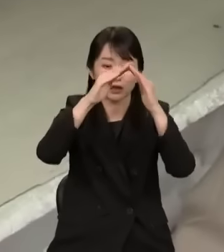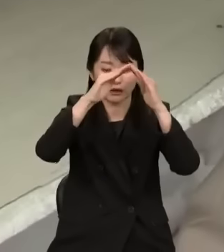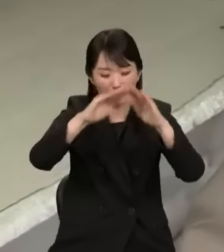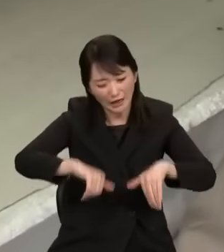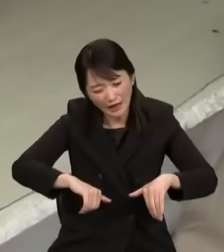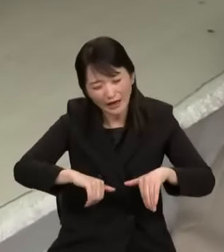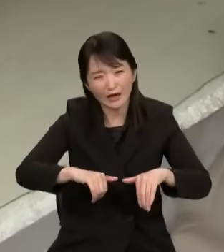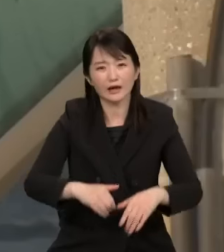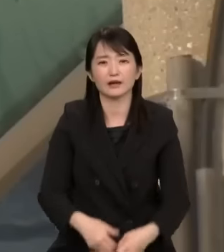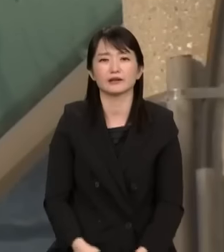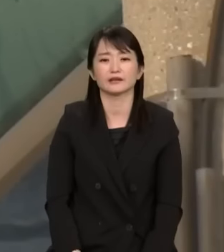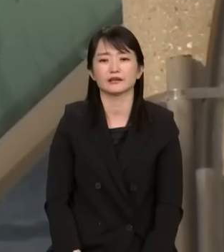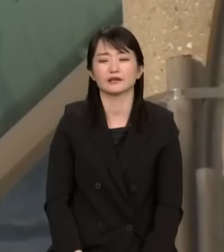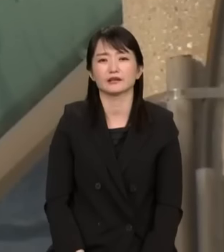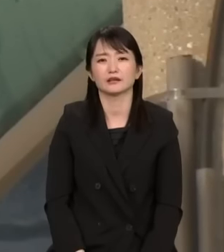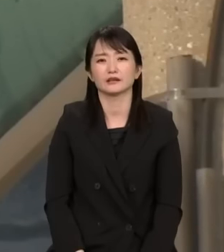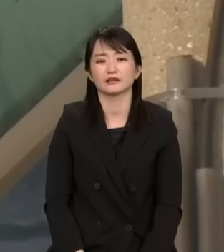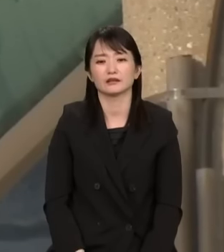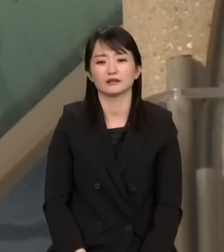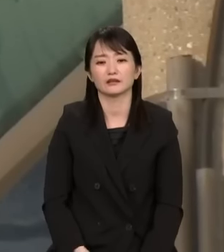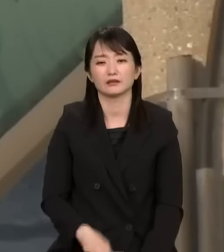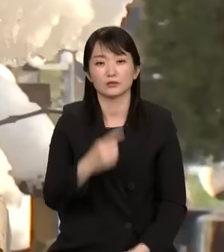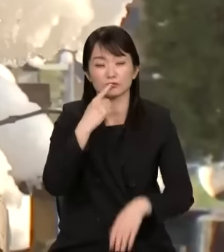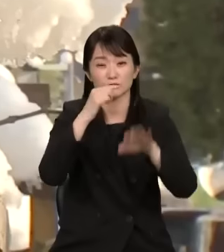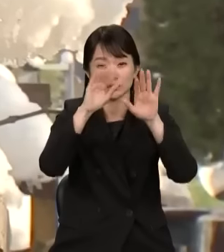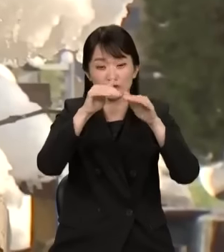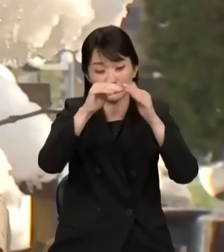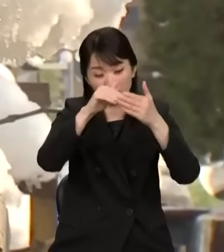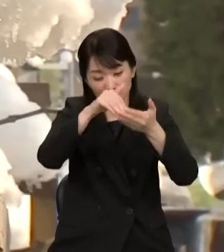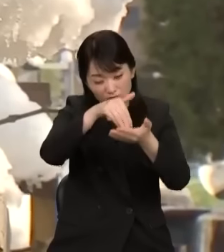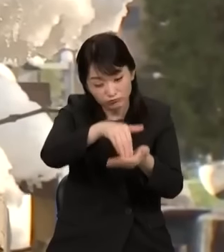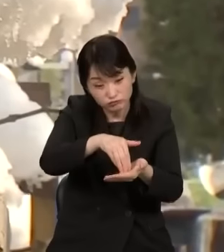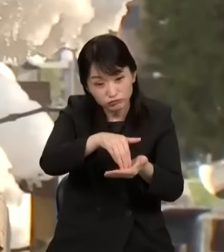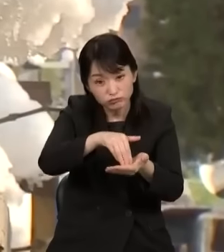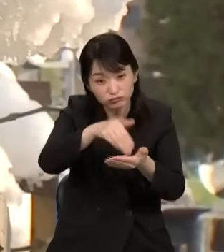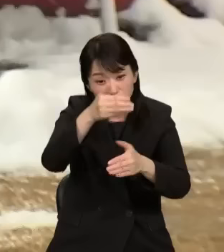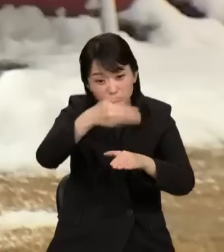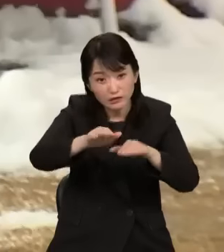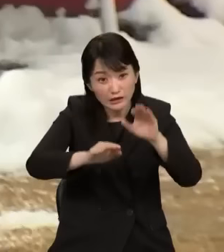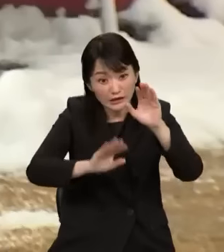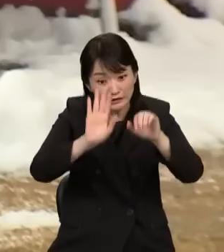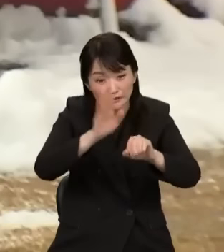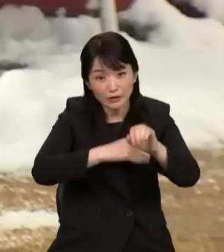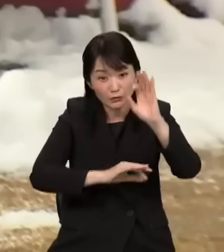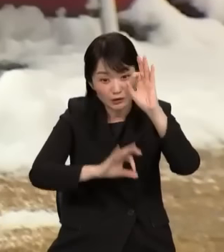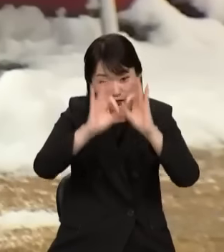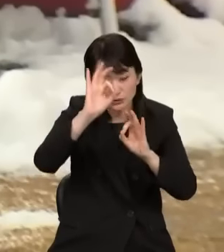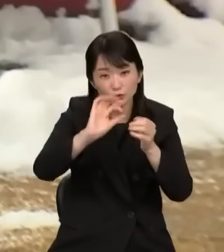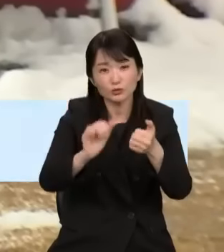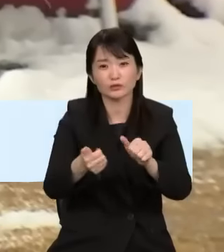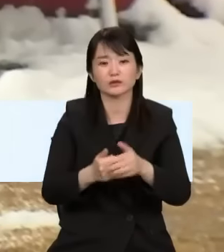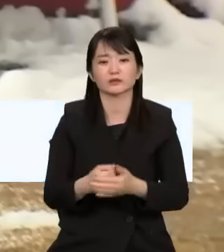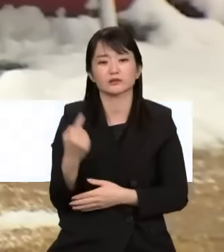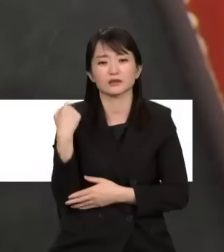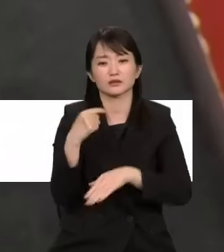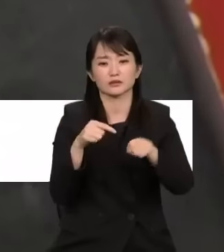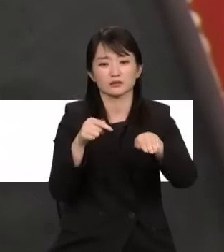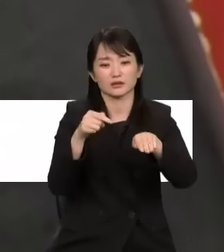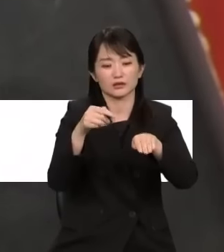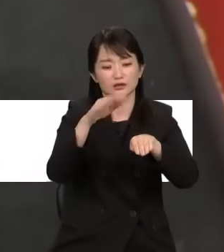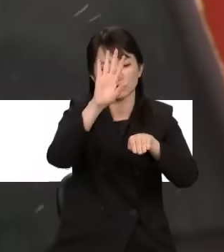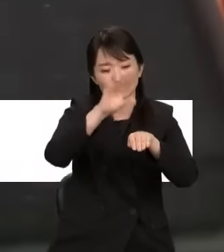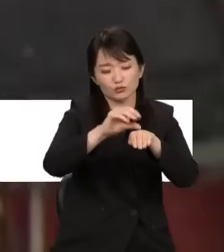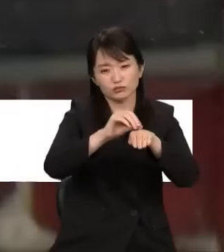떨어졌습니다. 이렇게 더 무거워진 눈을 잘못 치우면 사고로 이어집니다. 실제로 어제 차고 위에 쌓인 눈을